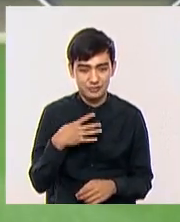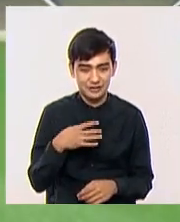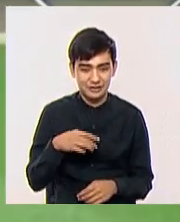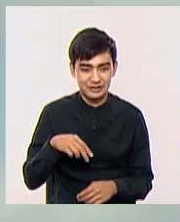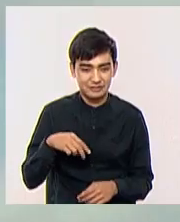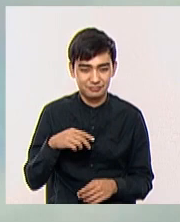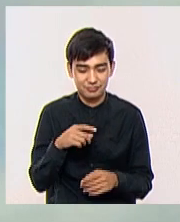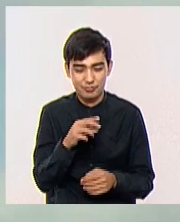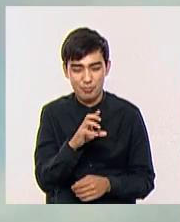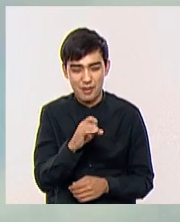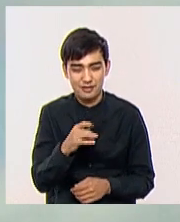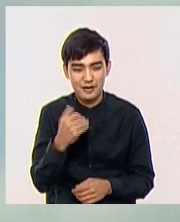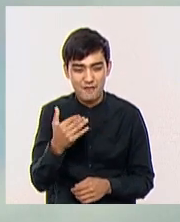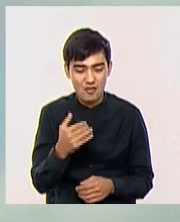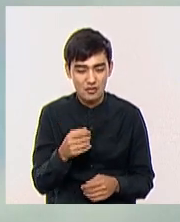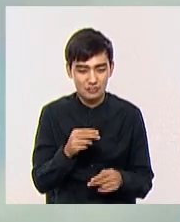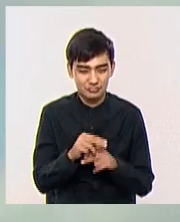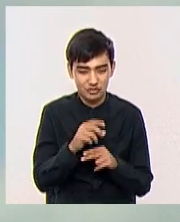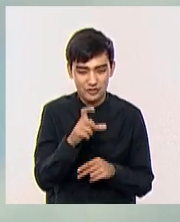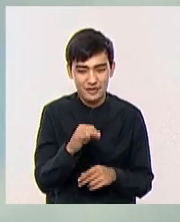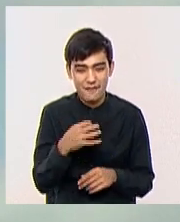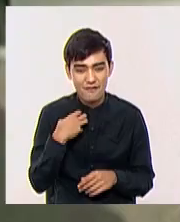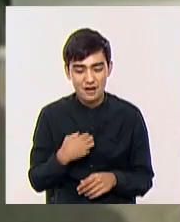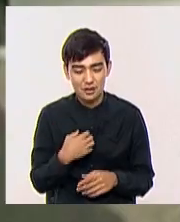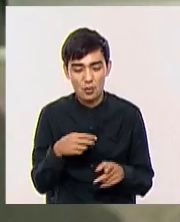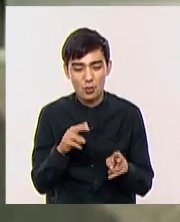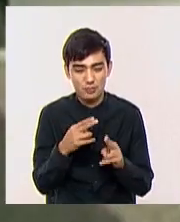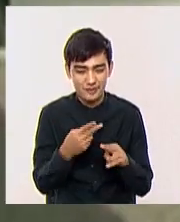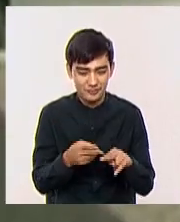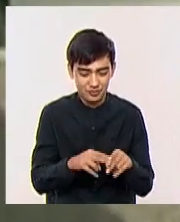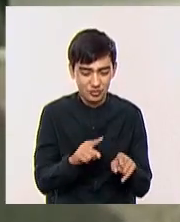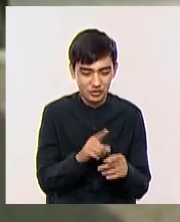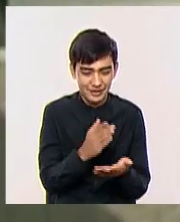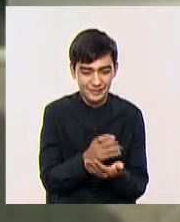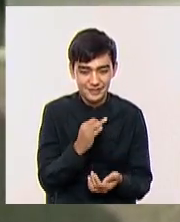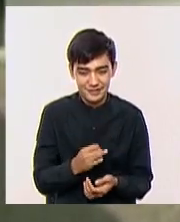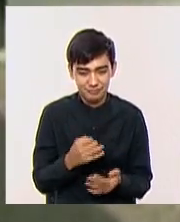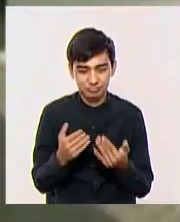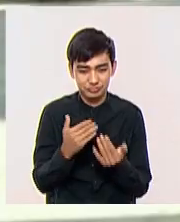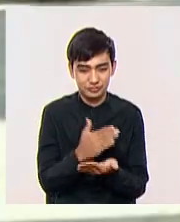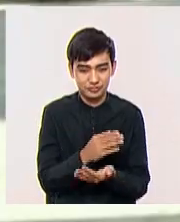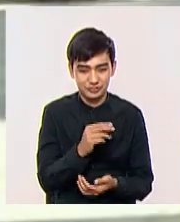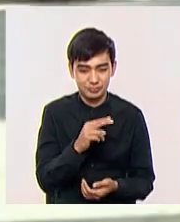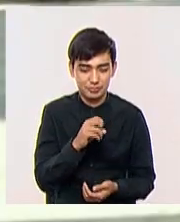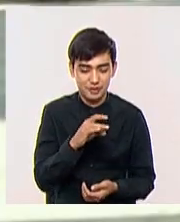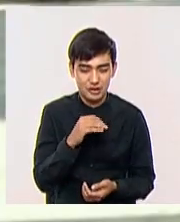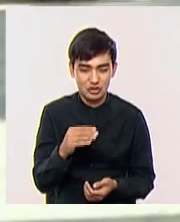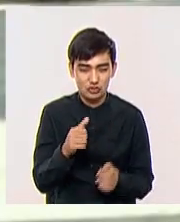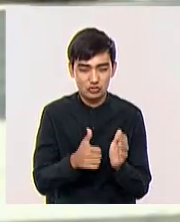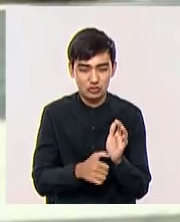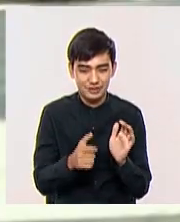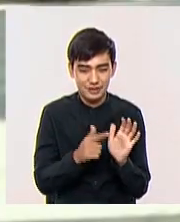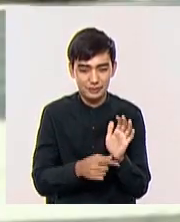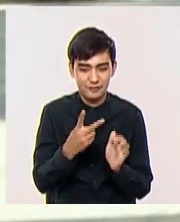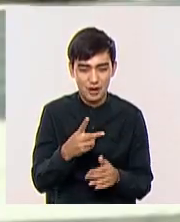Гвардиола. Также журналисты рассматривают французский клуб. Есть информация, что футболист ведет переговоры с «Пари Сен-Жерменом».